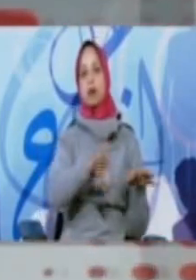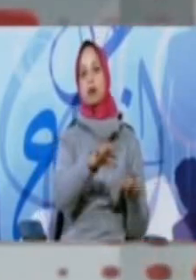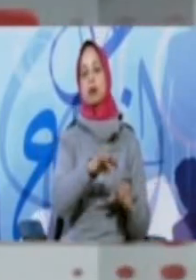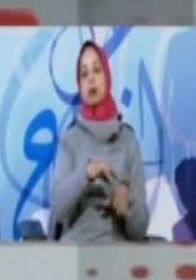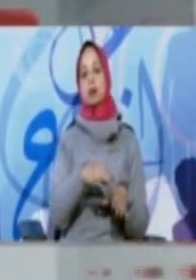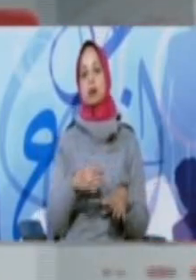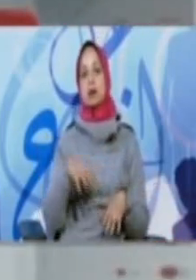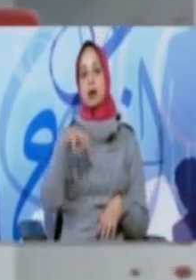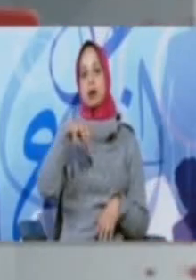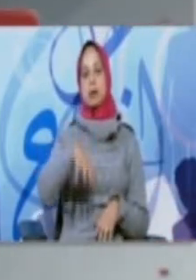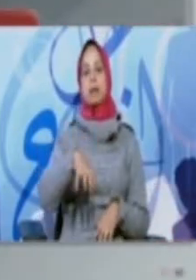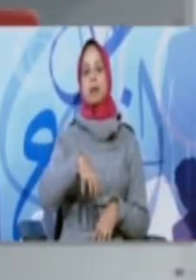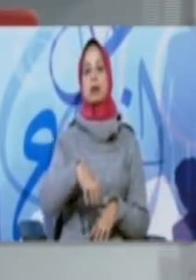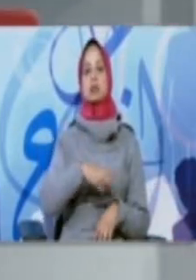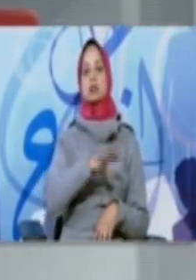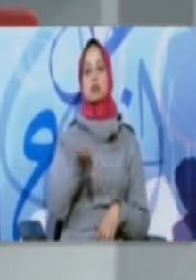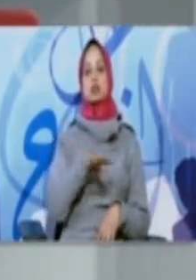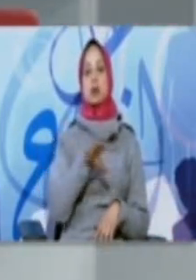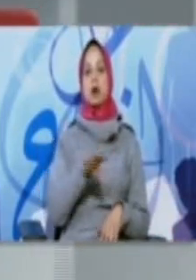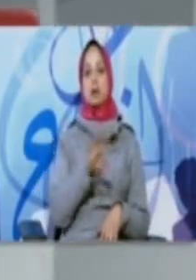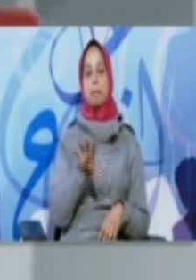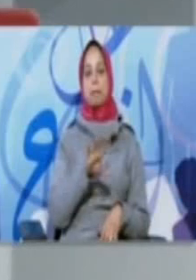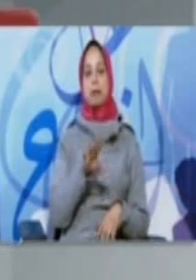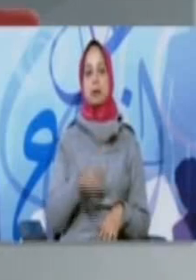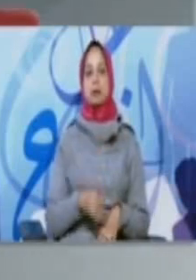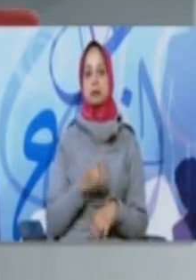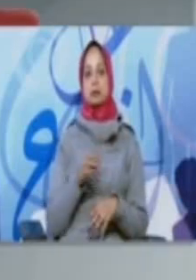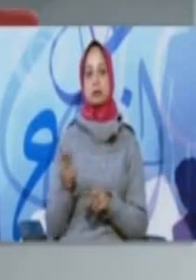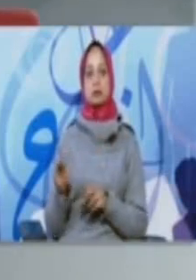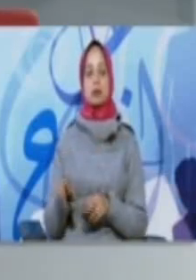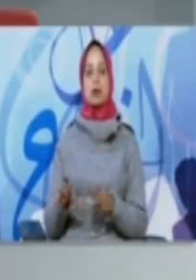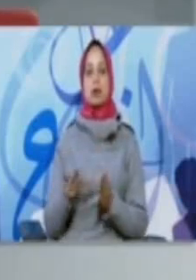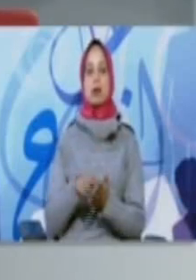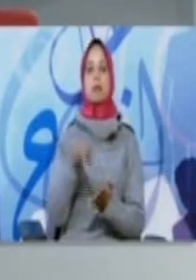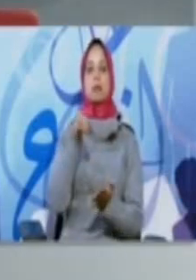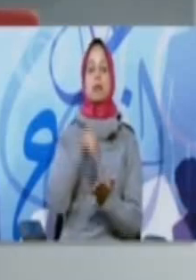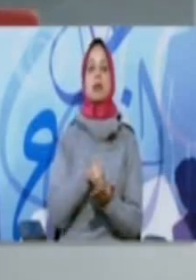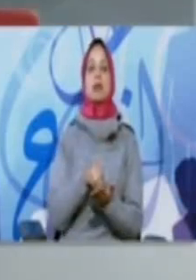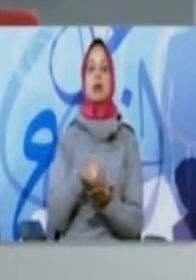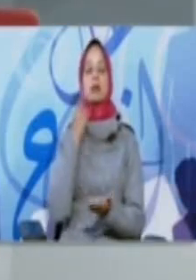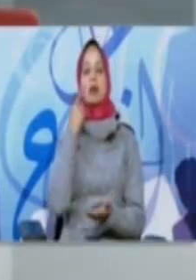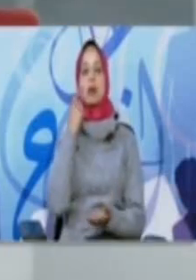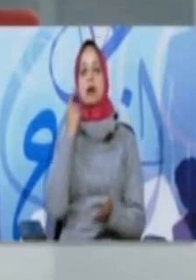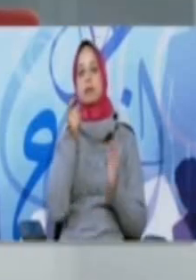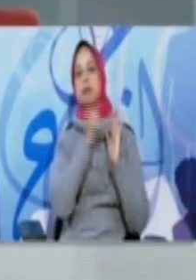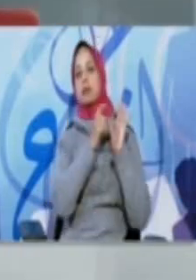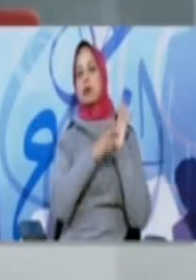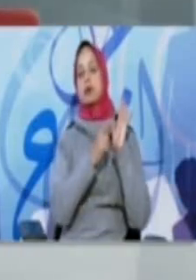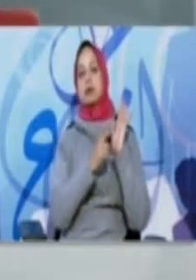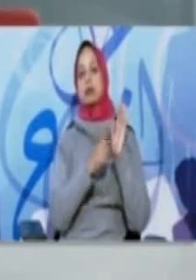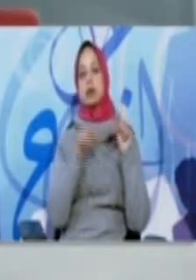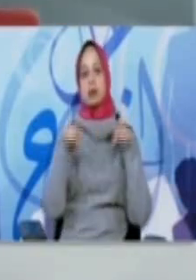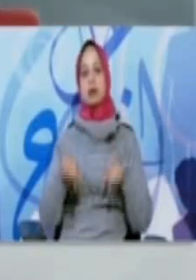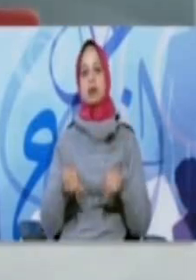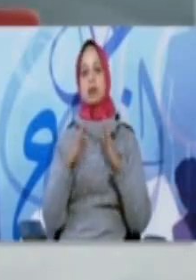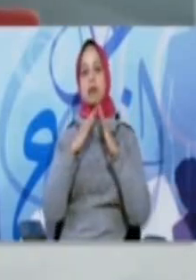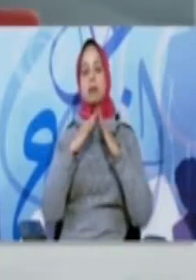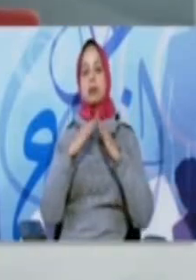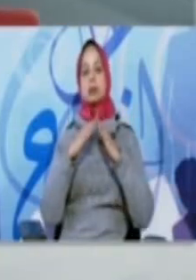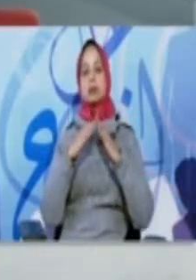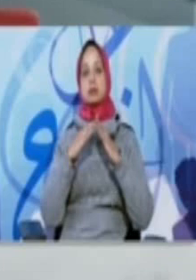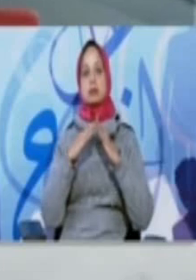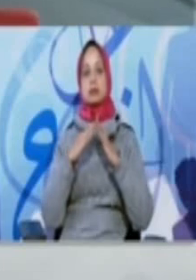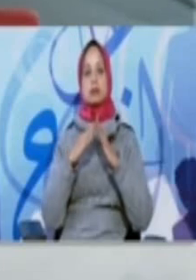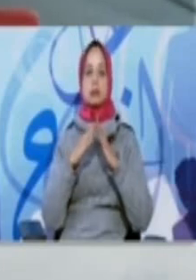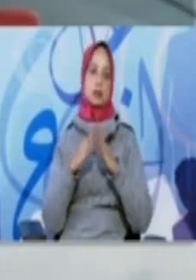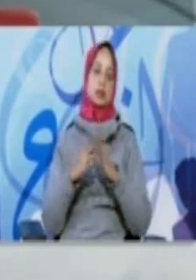الشعب نفس يوم انعقاده. دي بنسميها بدايه عبث الملك بالدستور والحياه الدستوريه فين؟ في مصر. طب